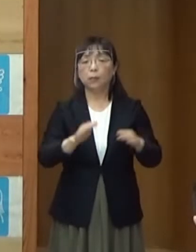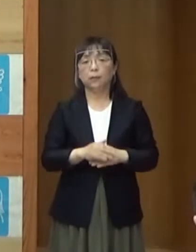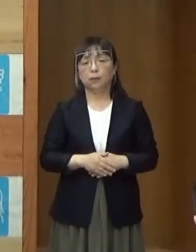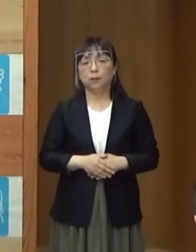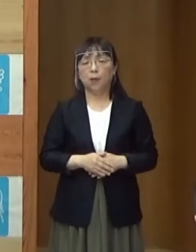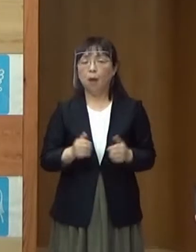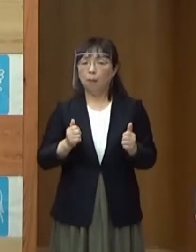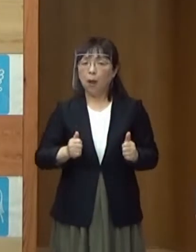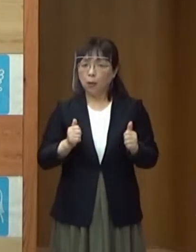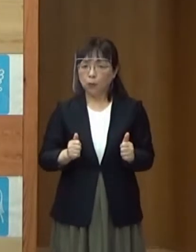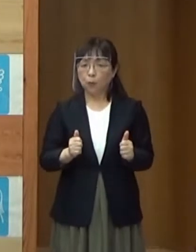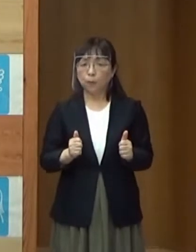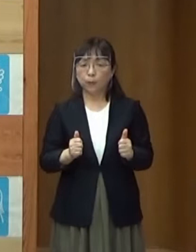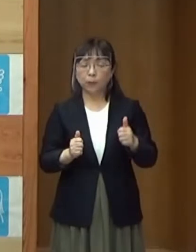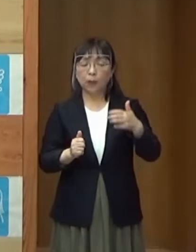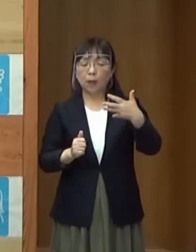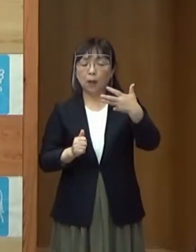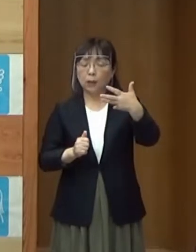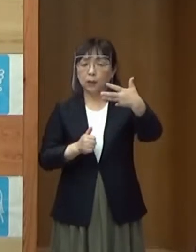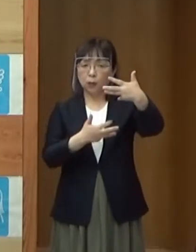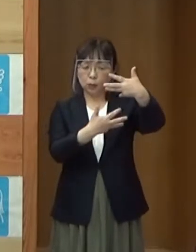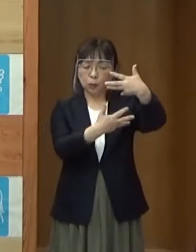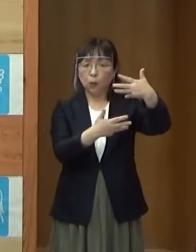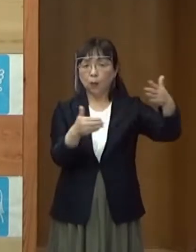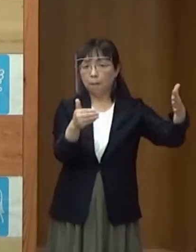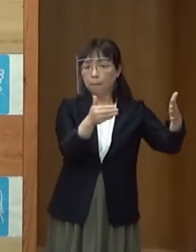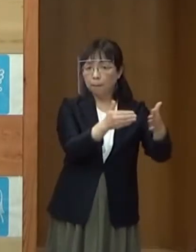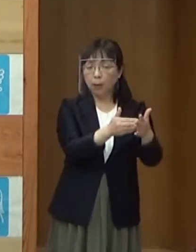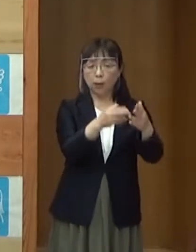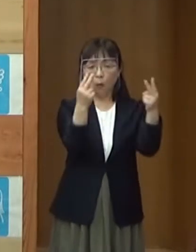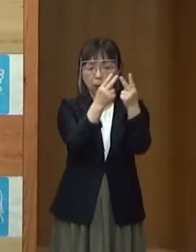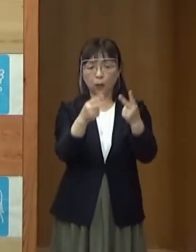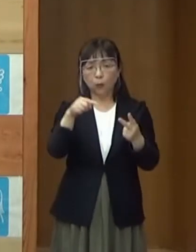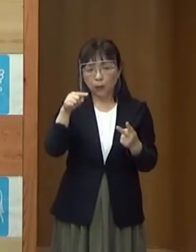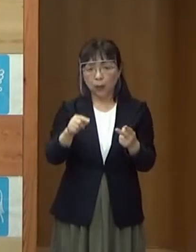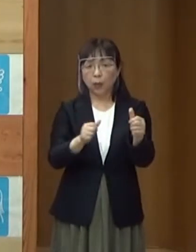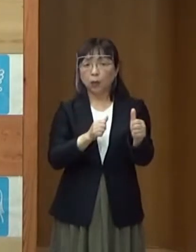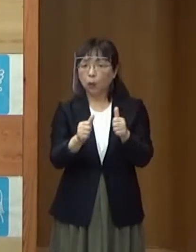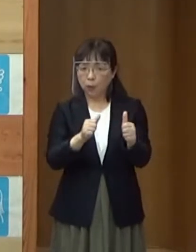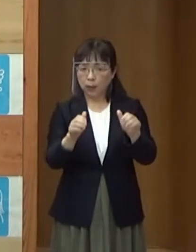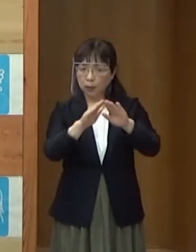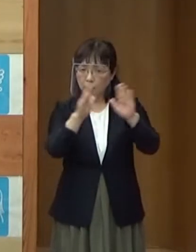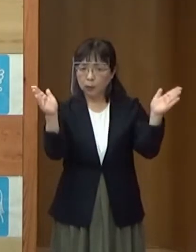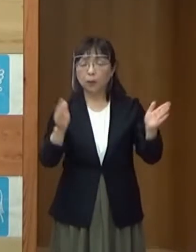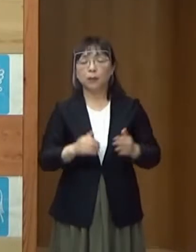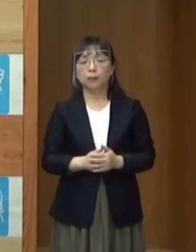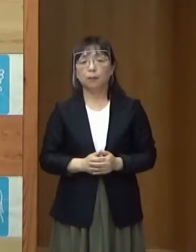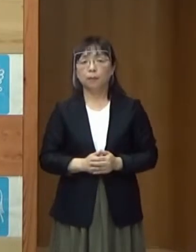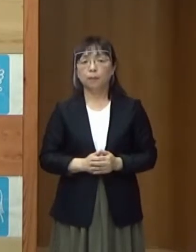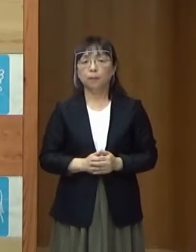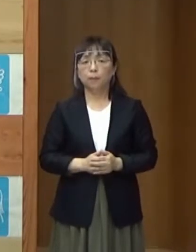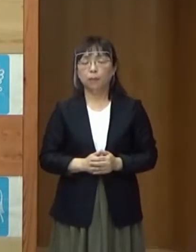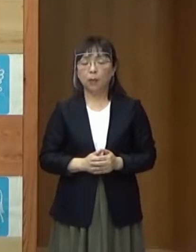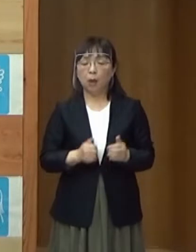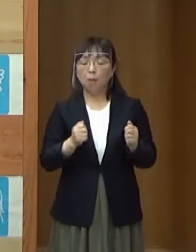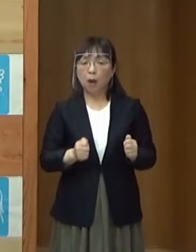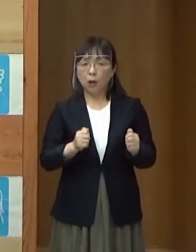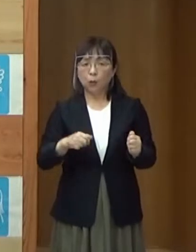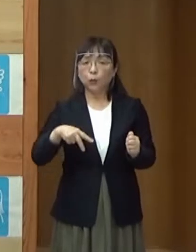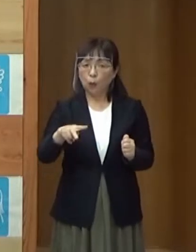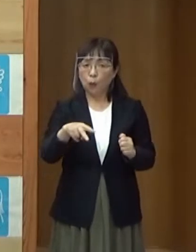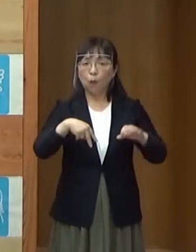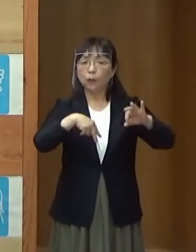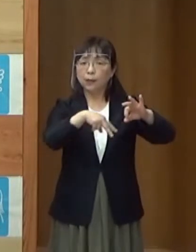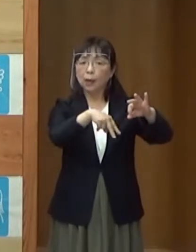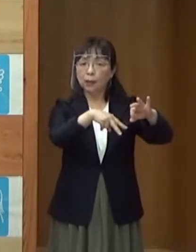マラソン、8月8日まで、道内でも競技が 開催されます。マラソン競歩、サ